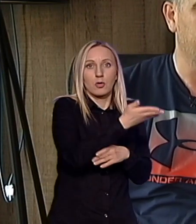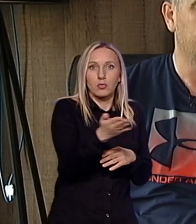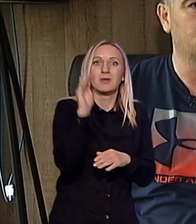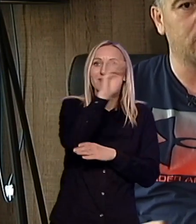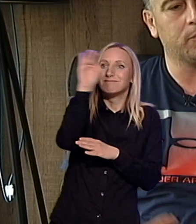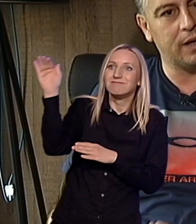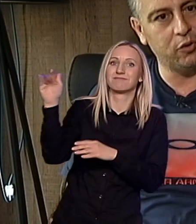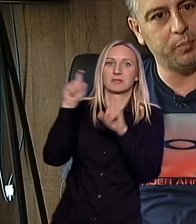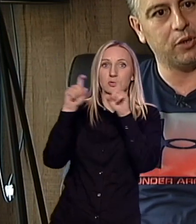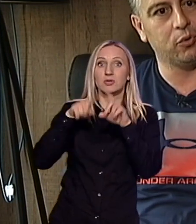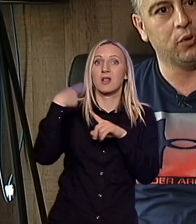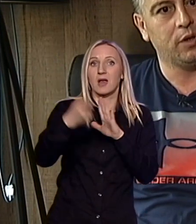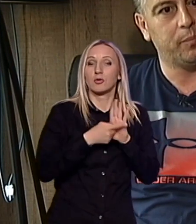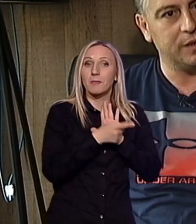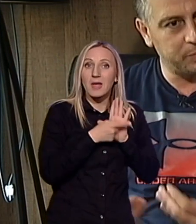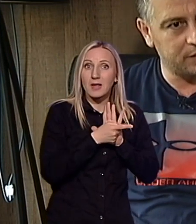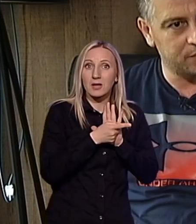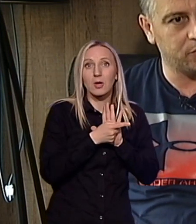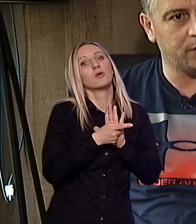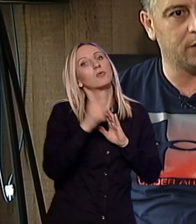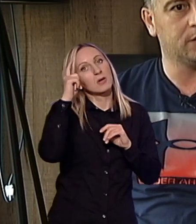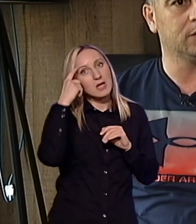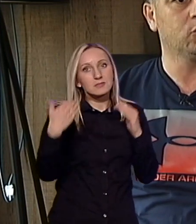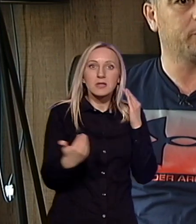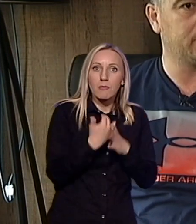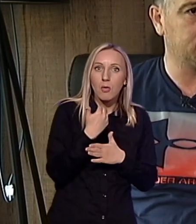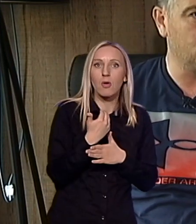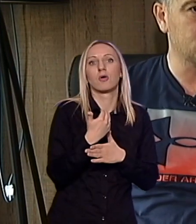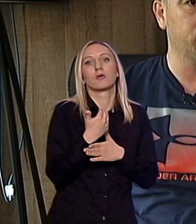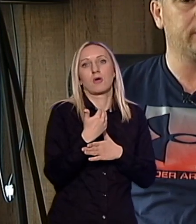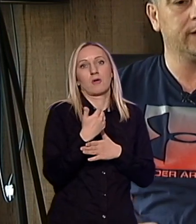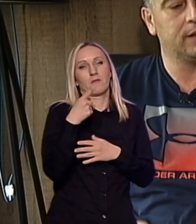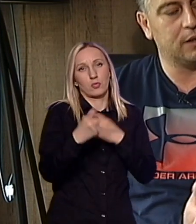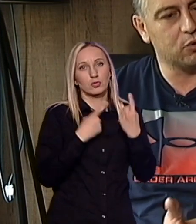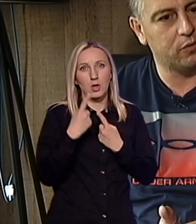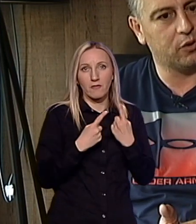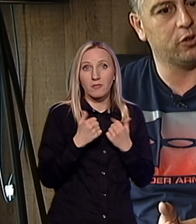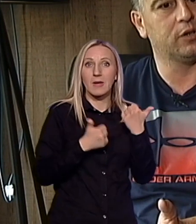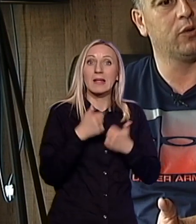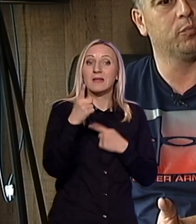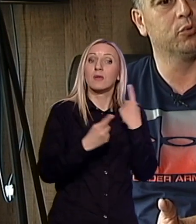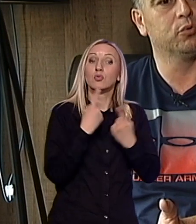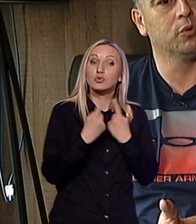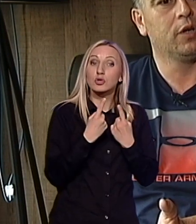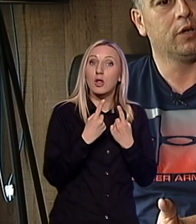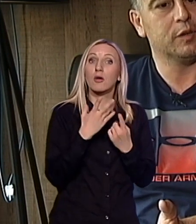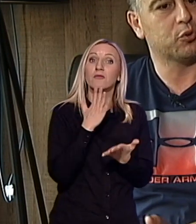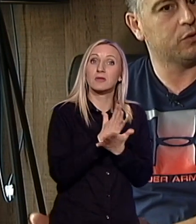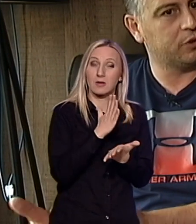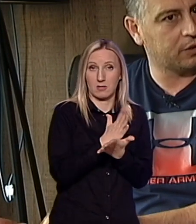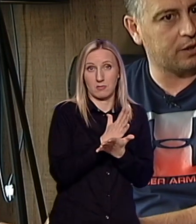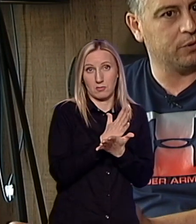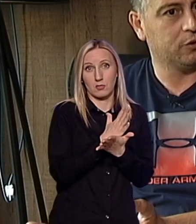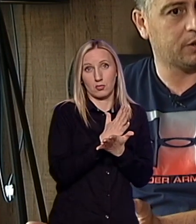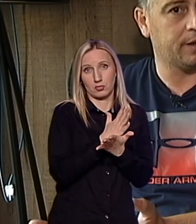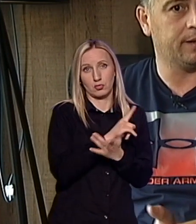institucijama da u nekom narednom periodu preispita svoje unapred date uslove ili da te uslove koje daju budu